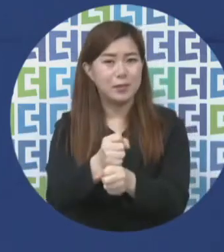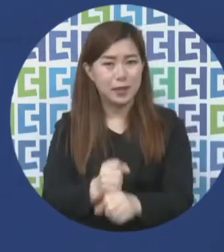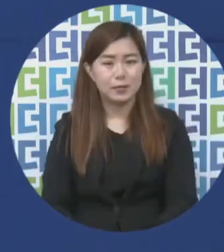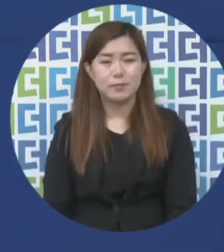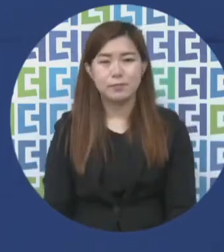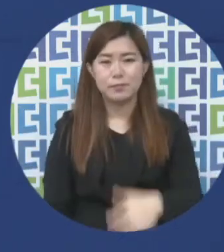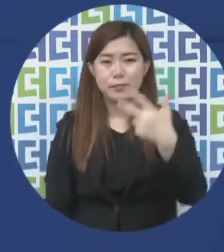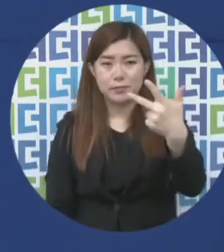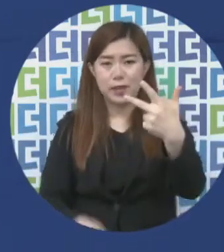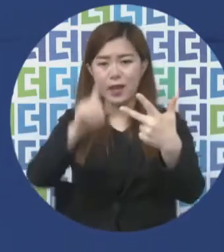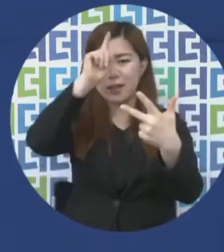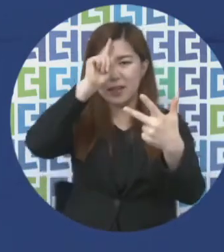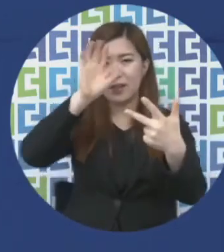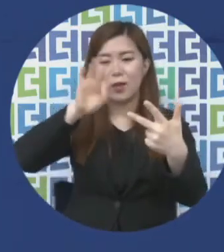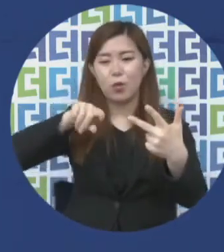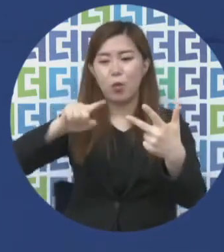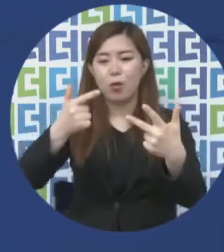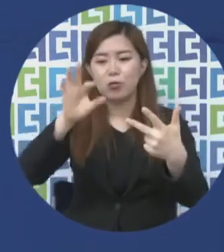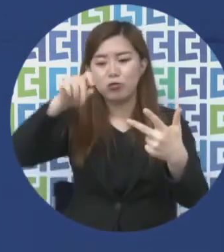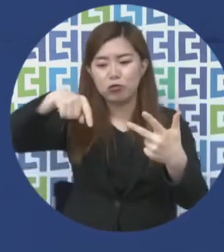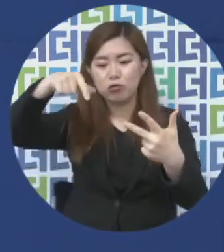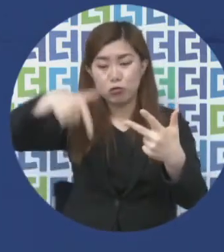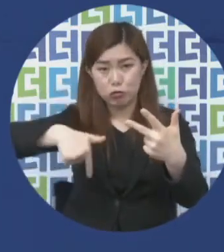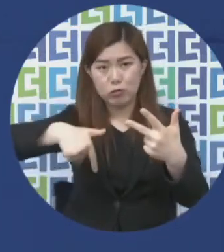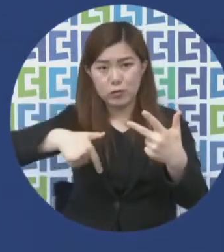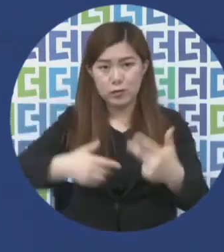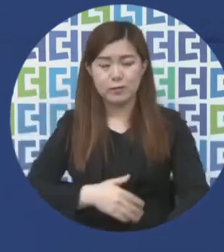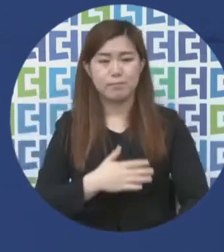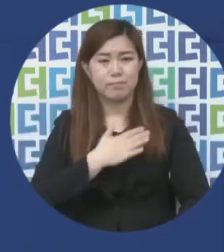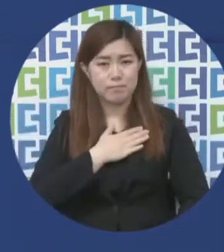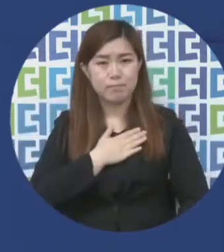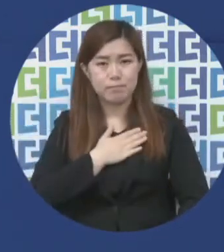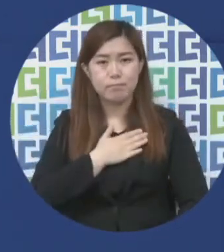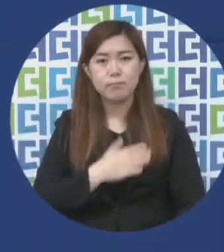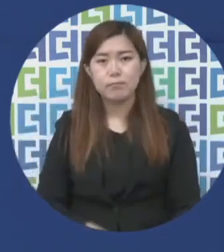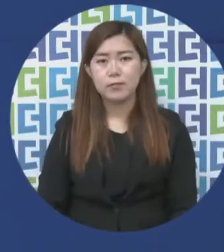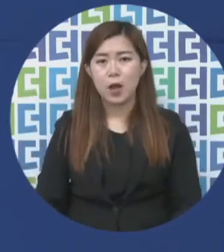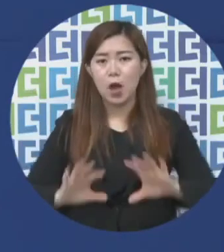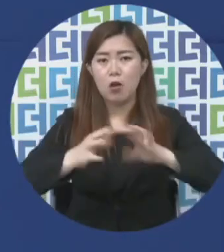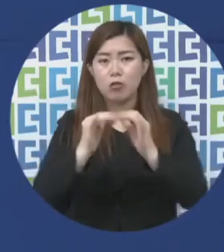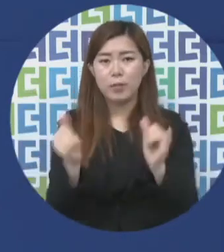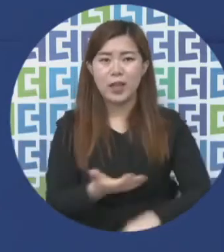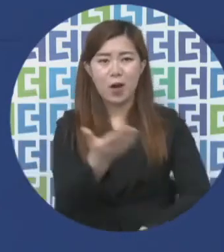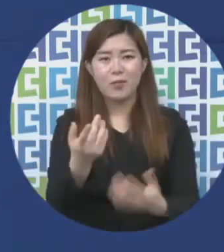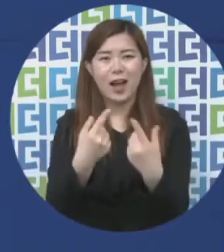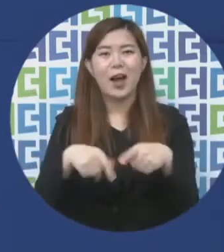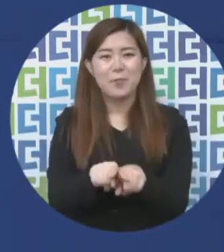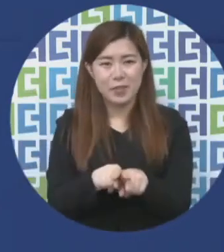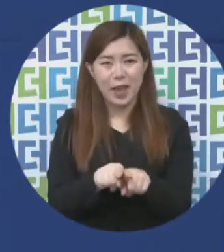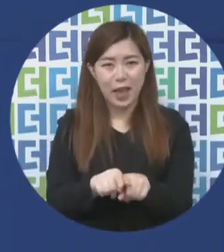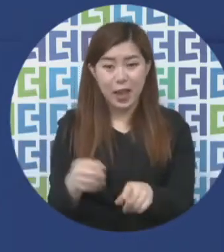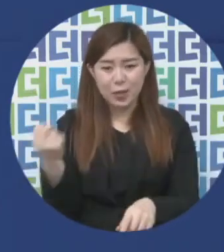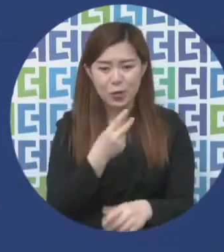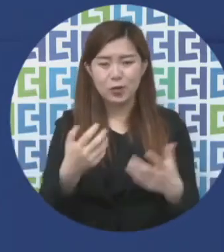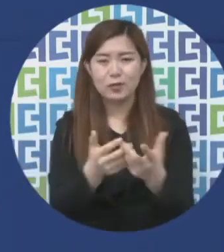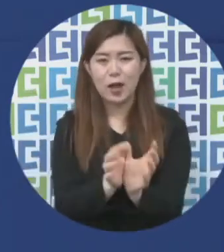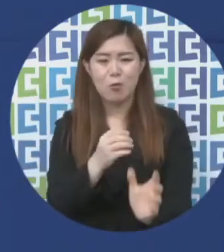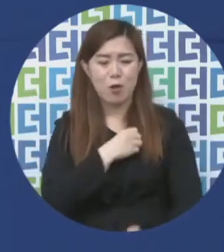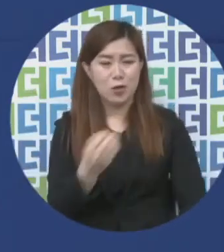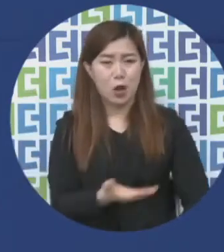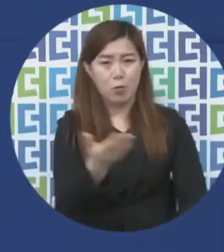세븐 기호 7번 이원욱, 삼선의 전략가 이원욱이 국민 여러분과 함께 당원 동지들과